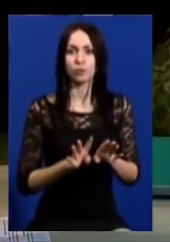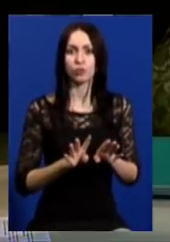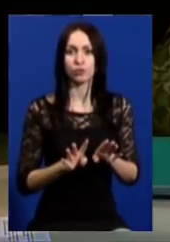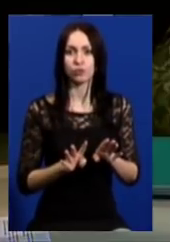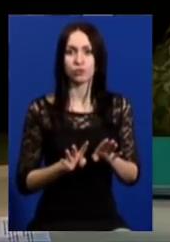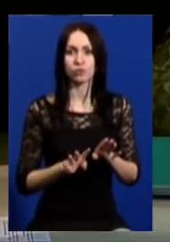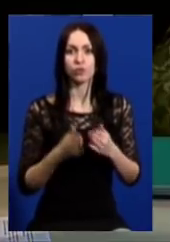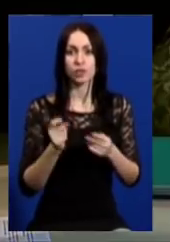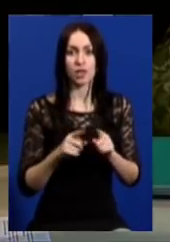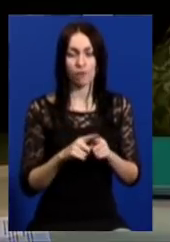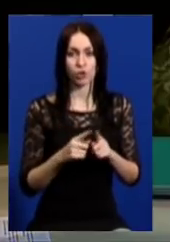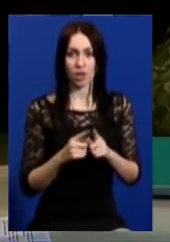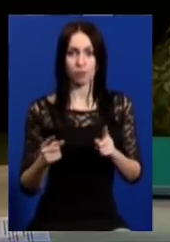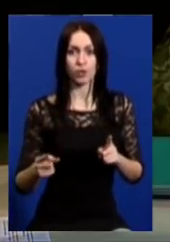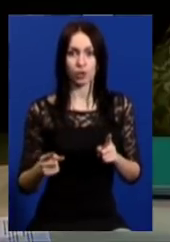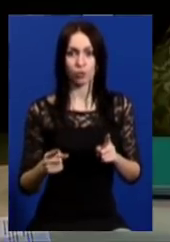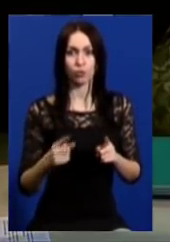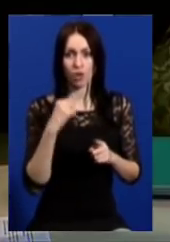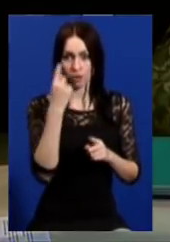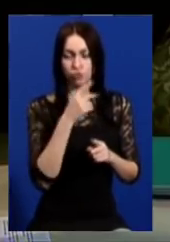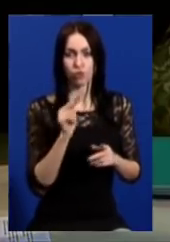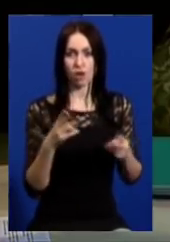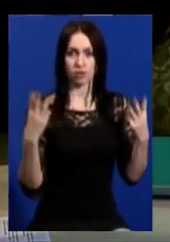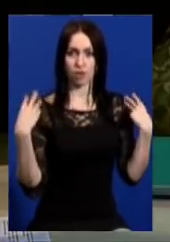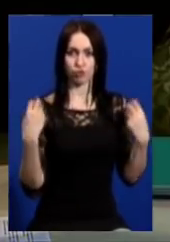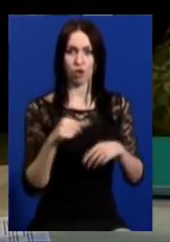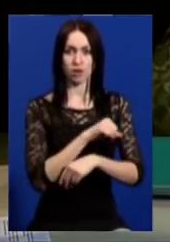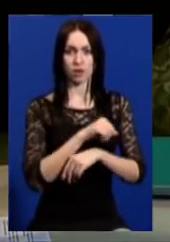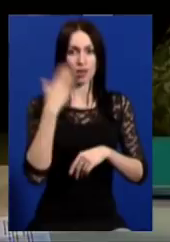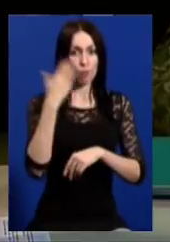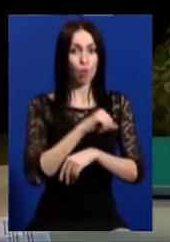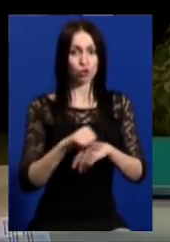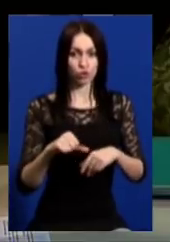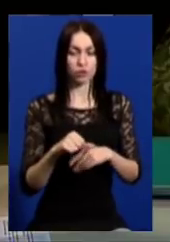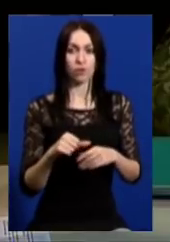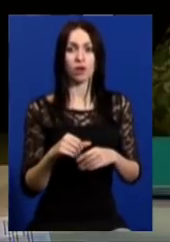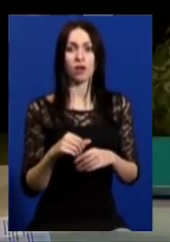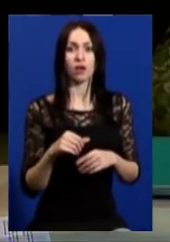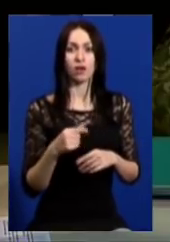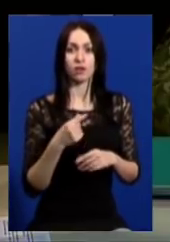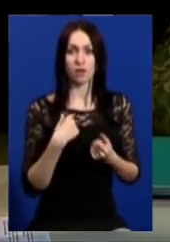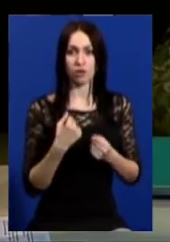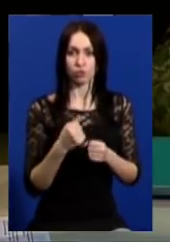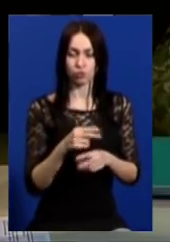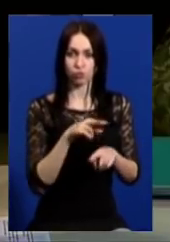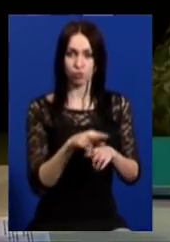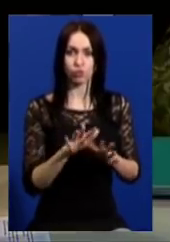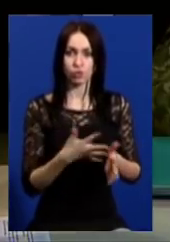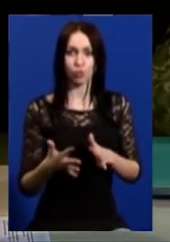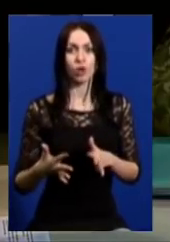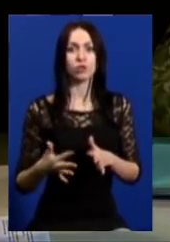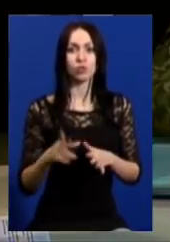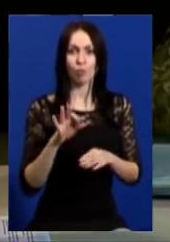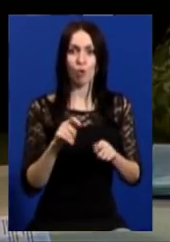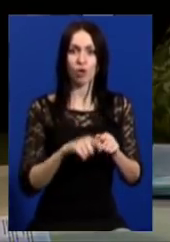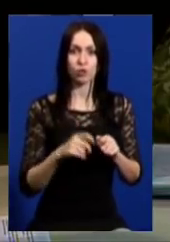Я за цей період особисто, як начальник прикордонного загону, тримаю ситуацію по